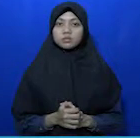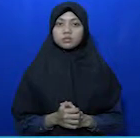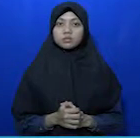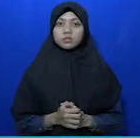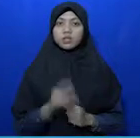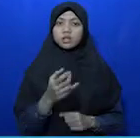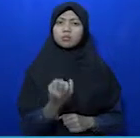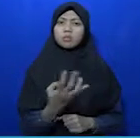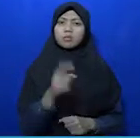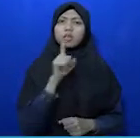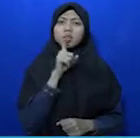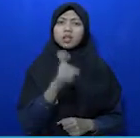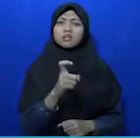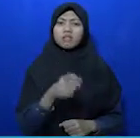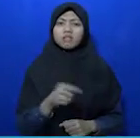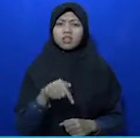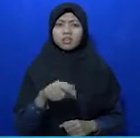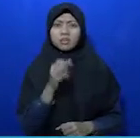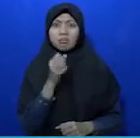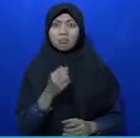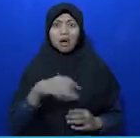Lalu ada banyak pertanyaan, apakah harganya kemahalan?